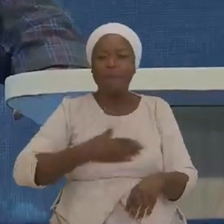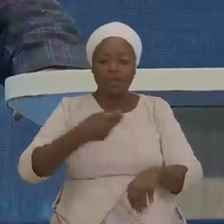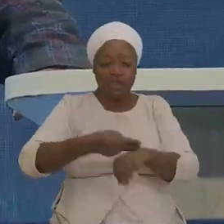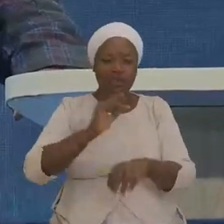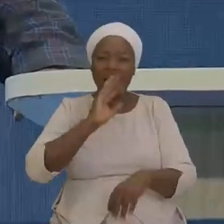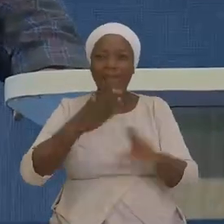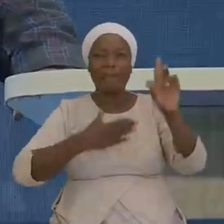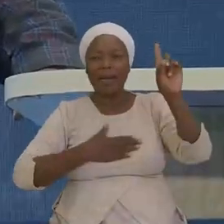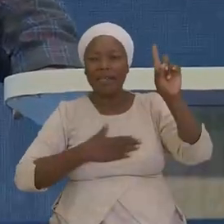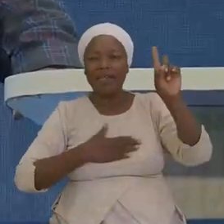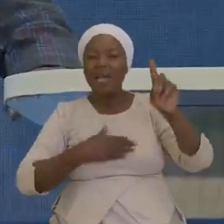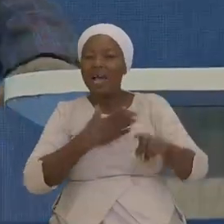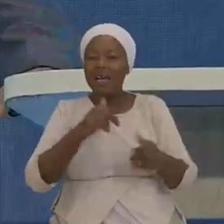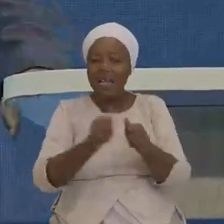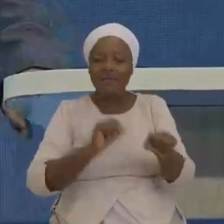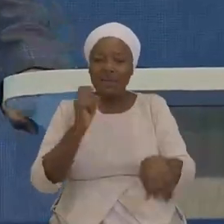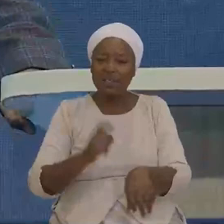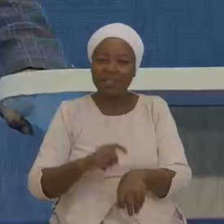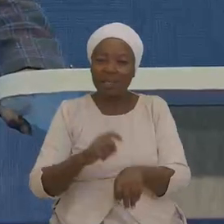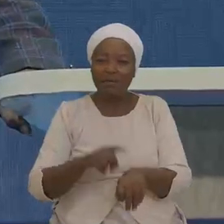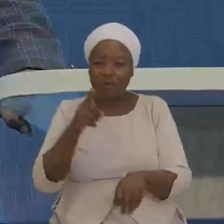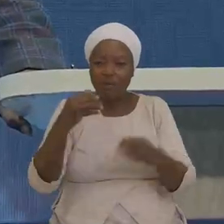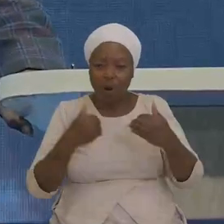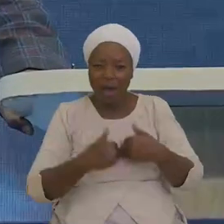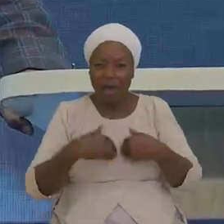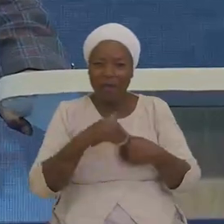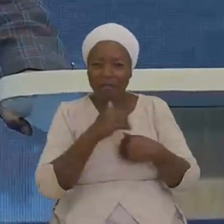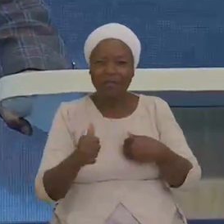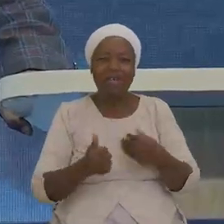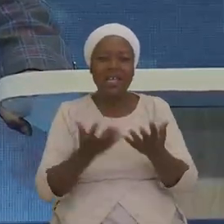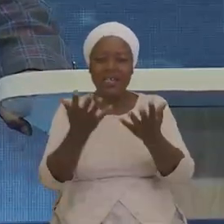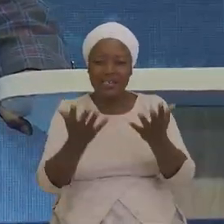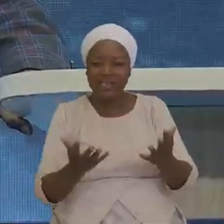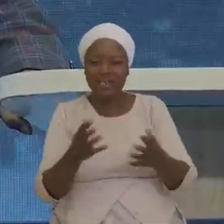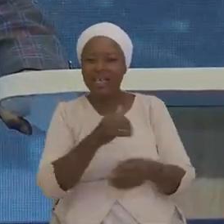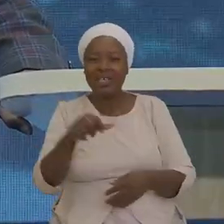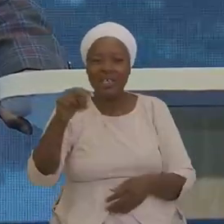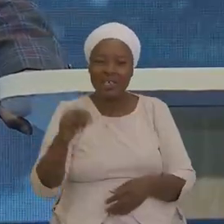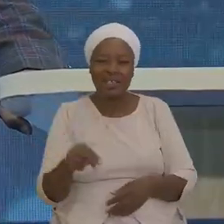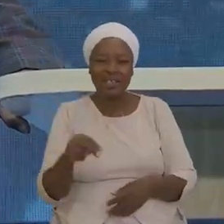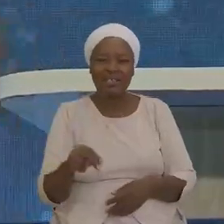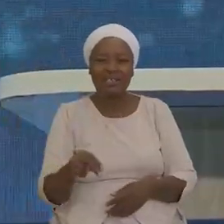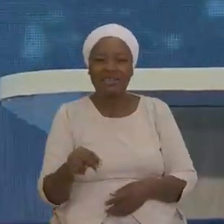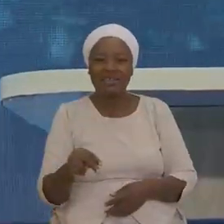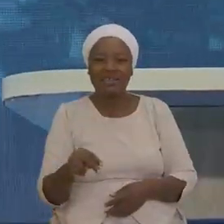moi. Et à tout moment, tu as un désir, un